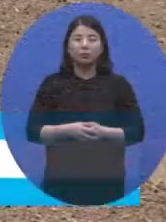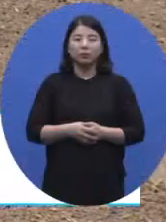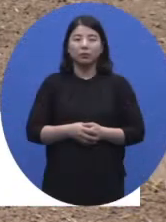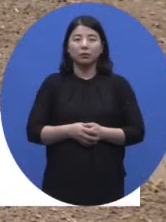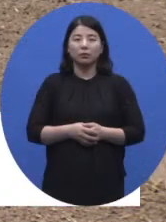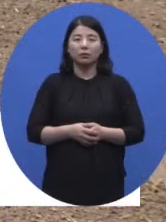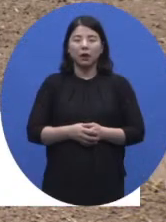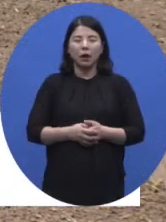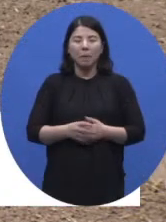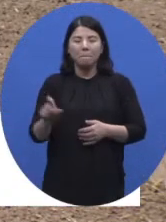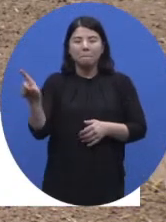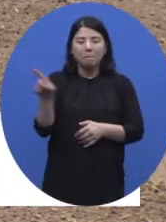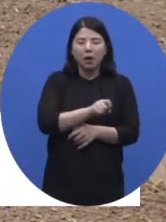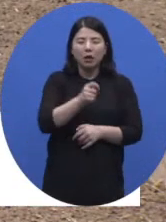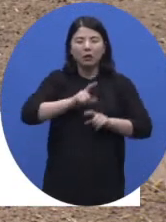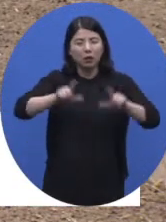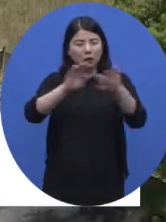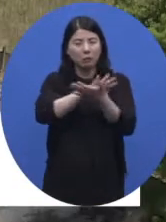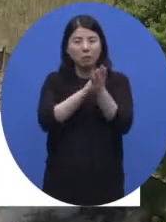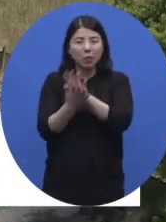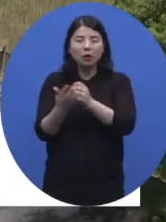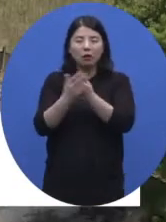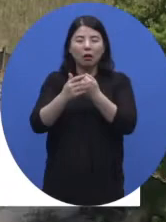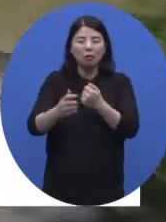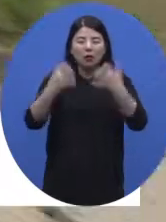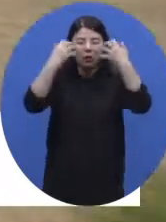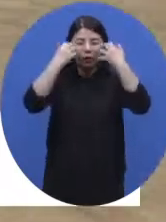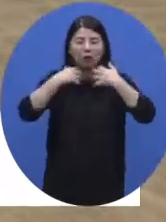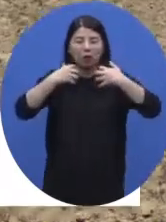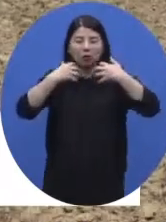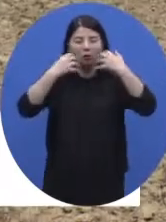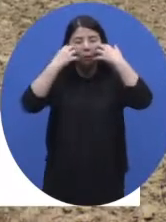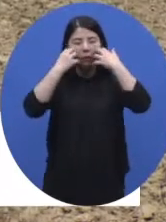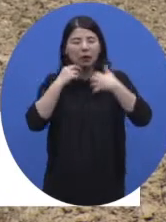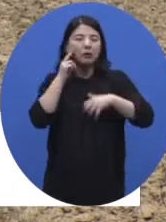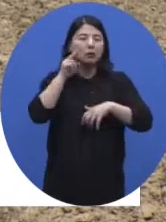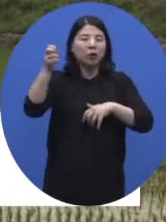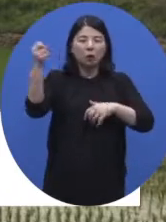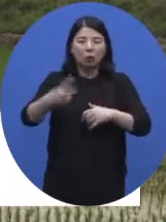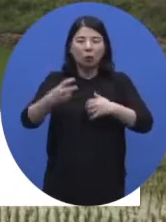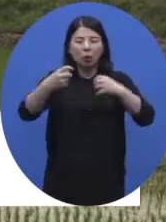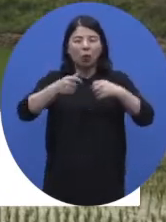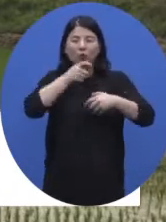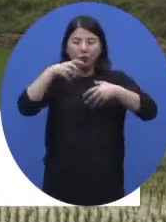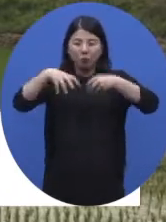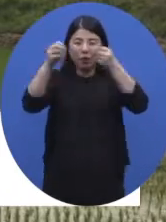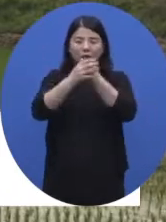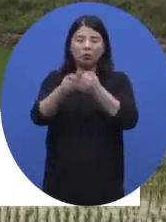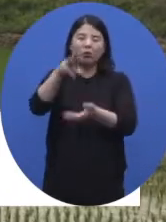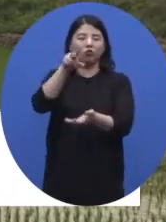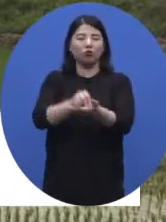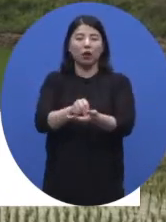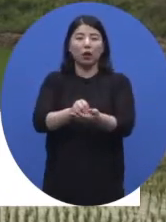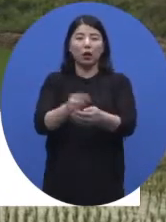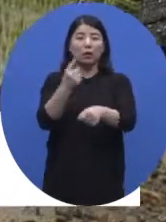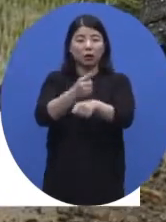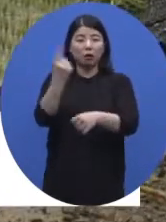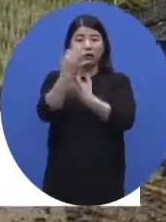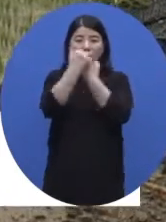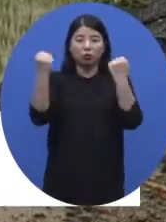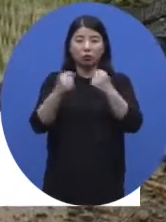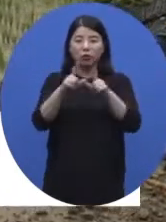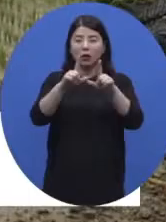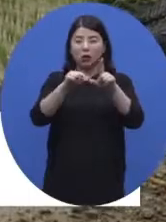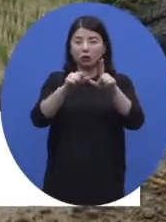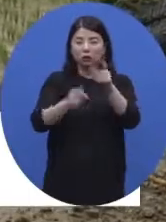급격한 기후변화 는 여름철 폭염과 가뭄으로 이어져 와 매년 극성을 부리고 있습니다 지난해 도 충청북도 1 보시고는 농업